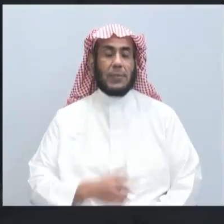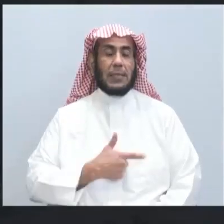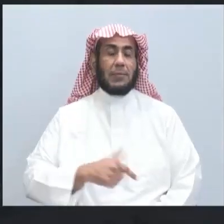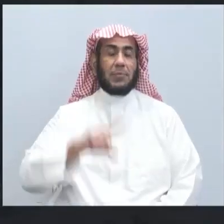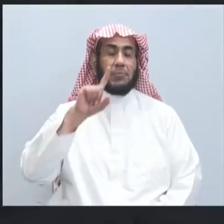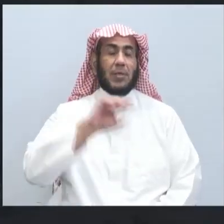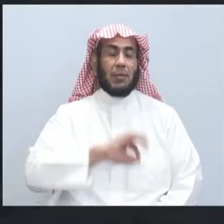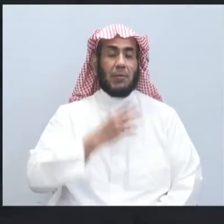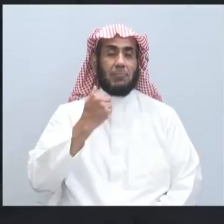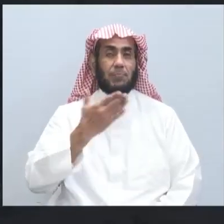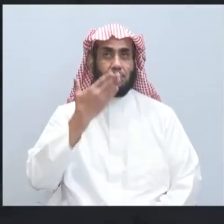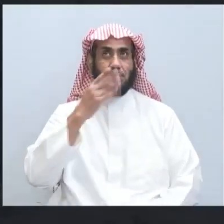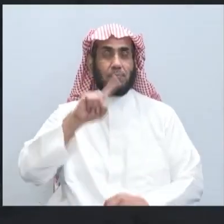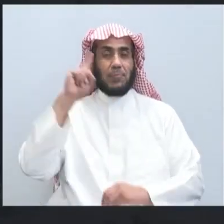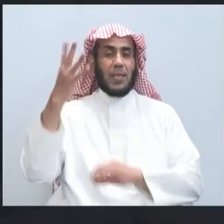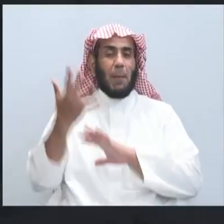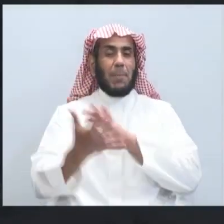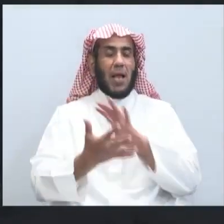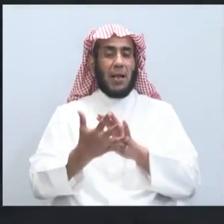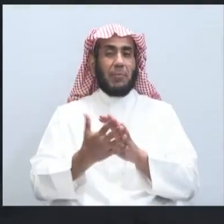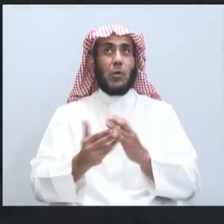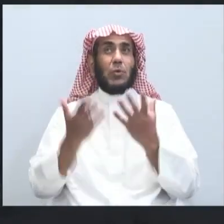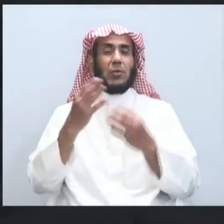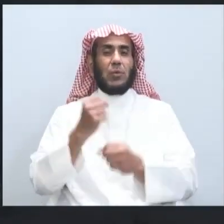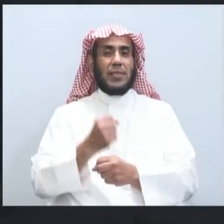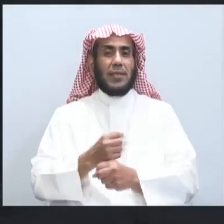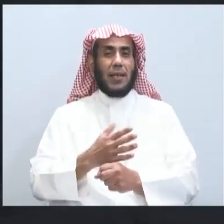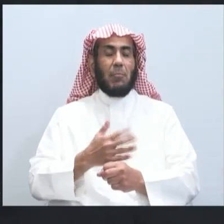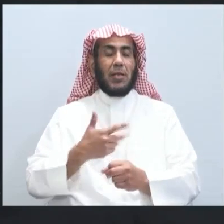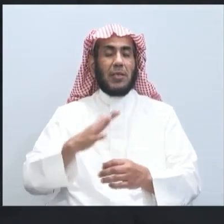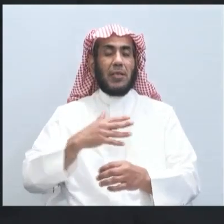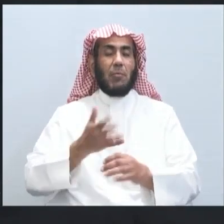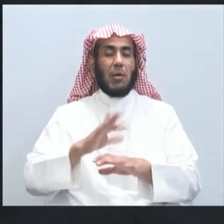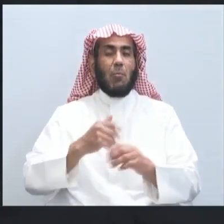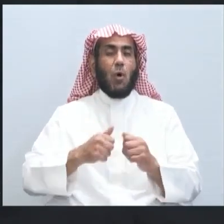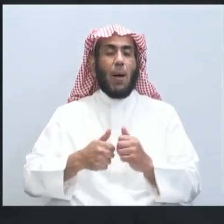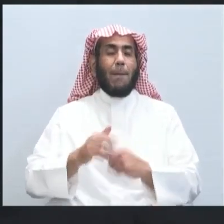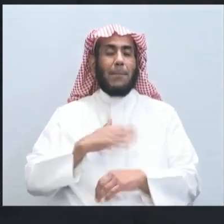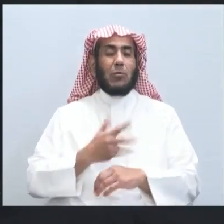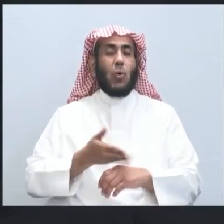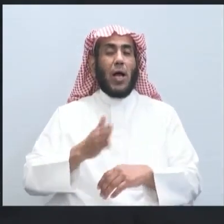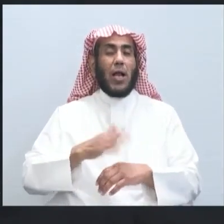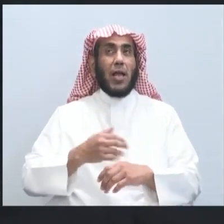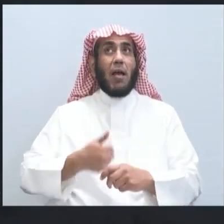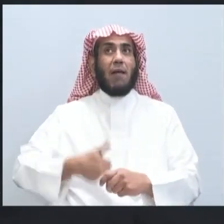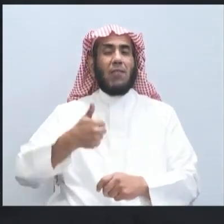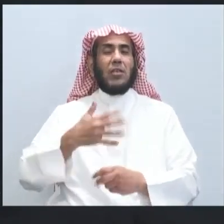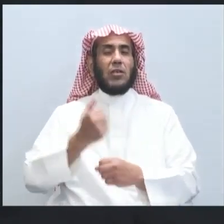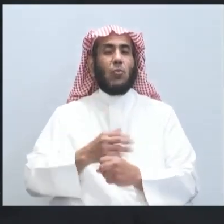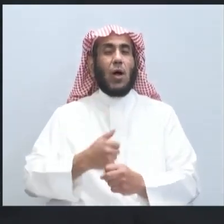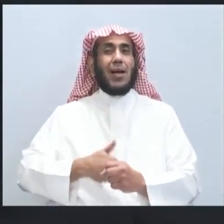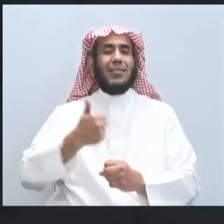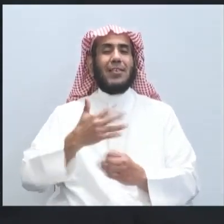بسم الله الرحمن الرحيم الحمد لله رب العالمين والصلاه والسلام على سيدنا ونبينا محمد عليه افضل الصلاه وازكى